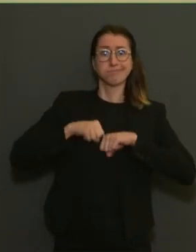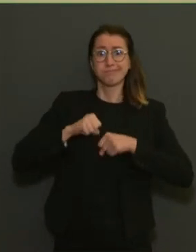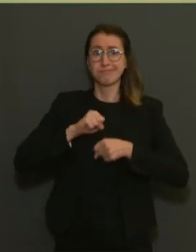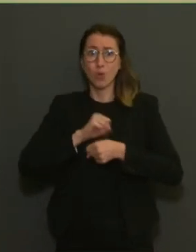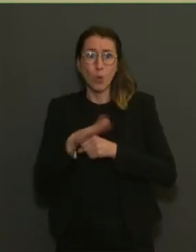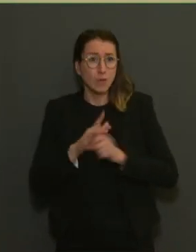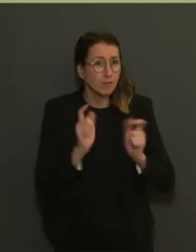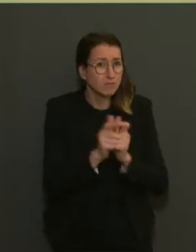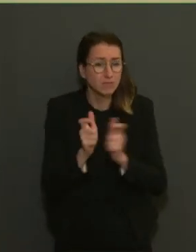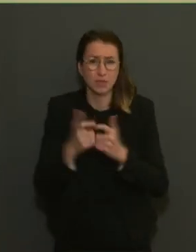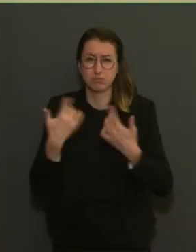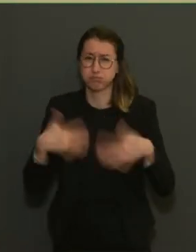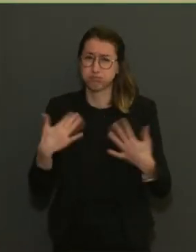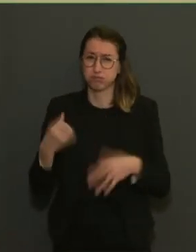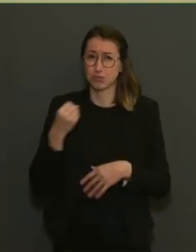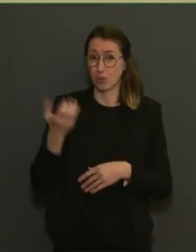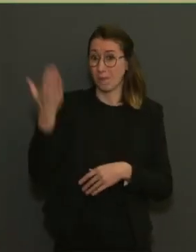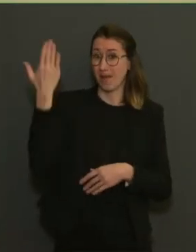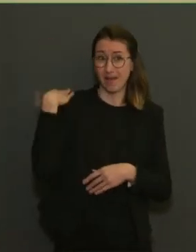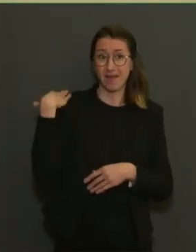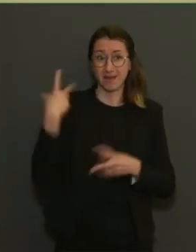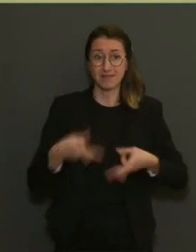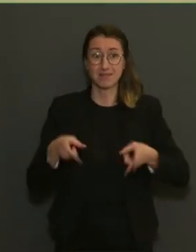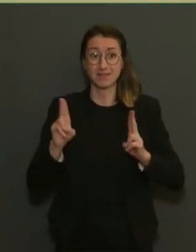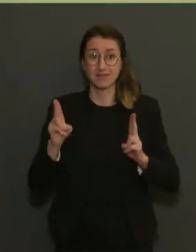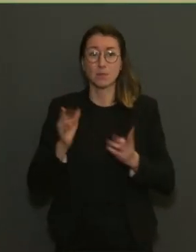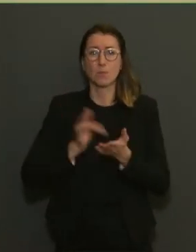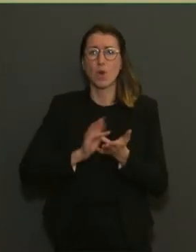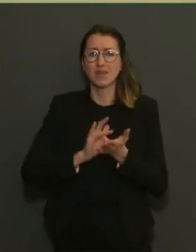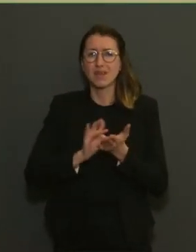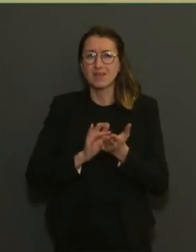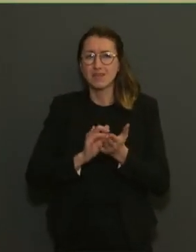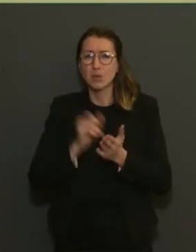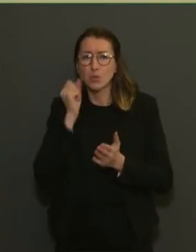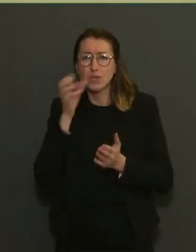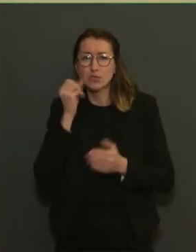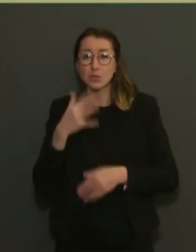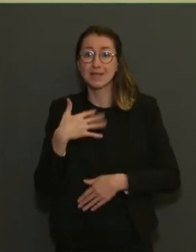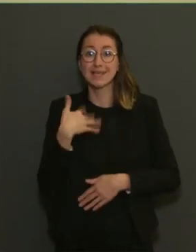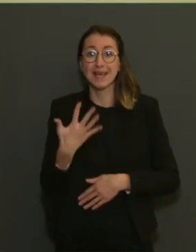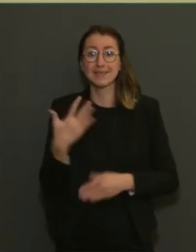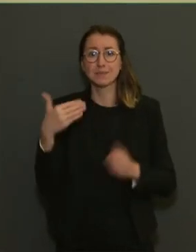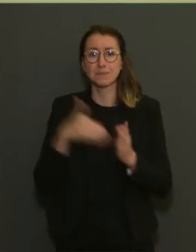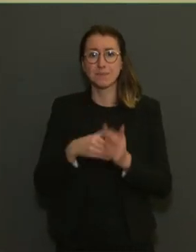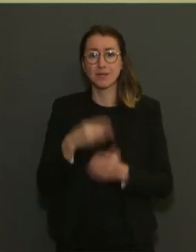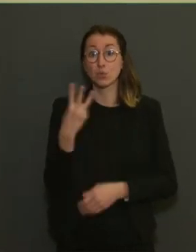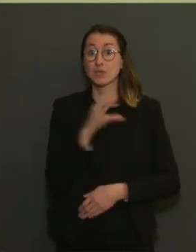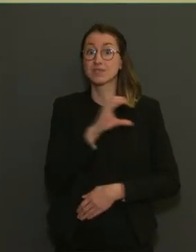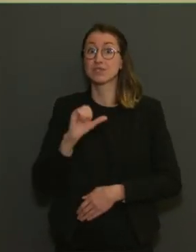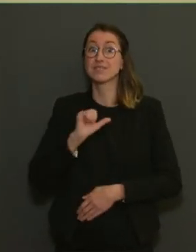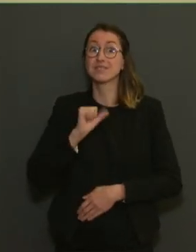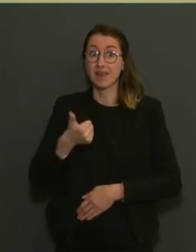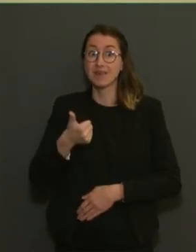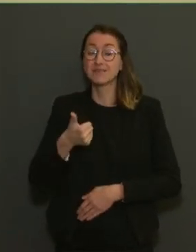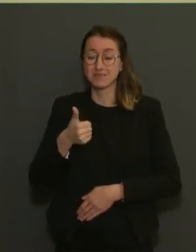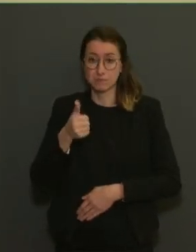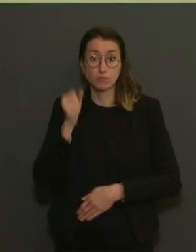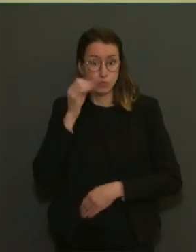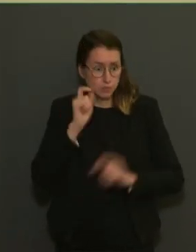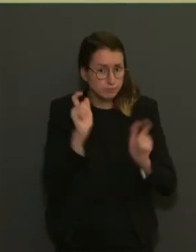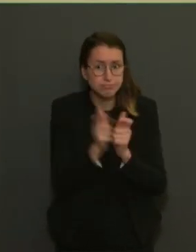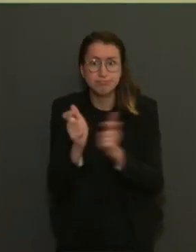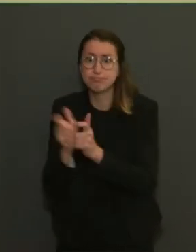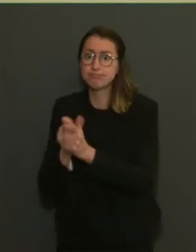nous avons en moyenne 15 316 infections déterminées par jour. Ceci